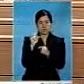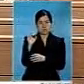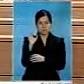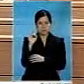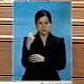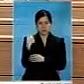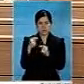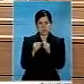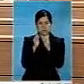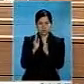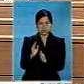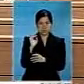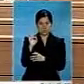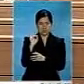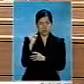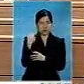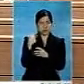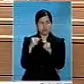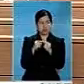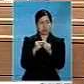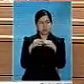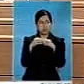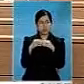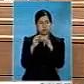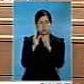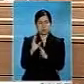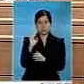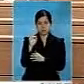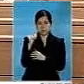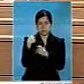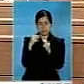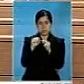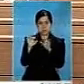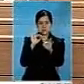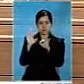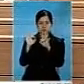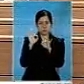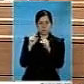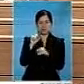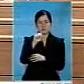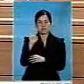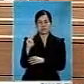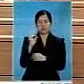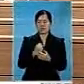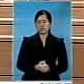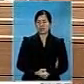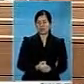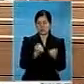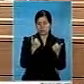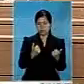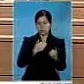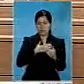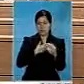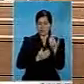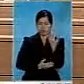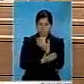ราเรียกว่าเทวดา7ตนนั่นน่ะเลือกเข้ามามันก็เป็นอย่างนี้แหละครับฉะนั้นวันนี้เมื่อพวกเรามีโอกา